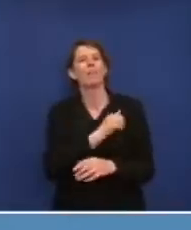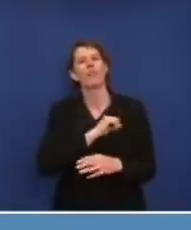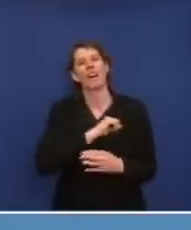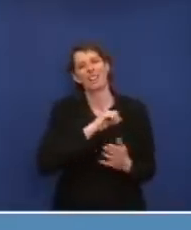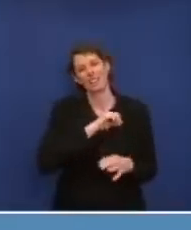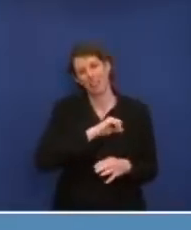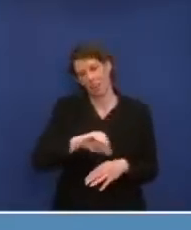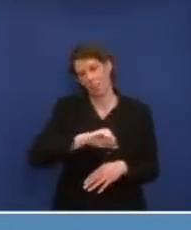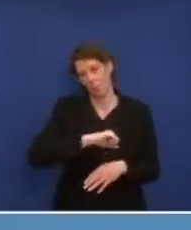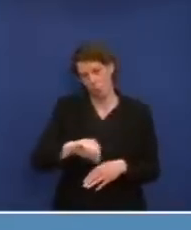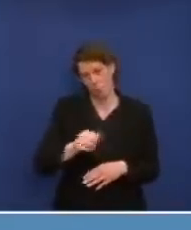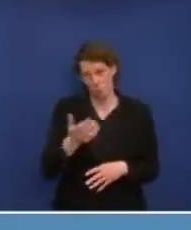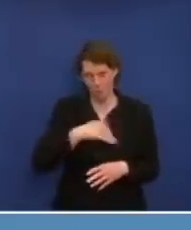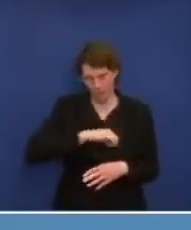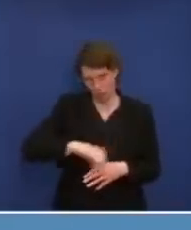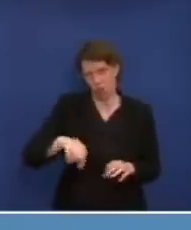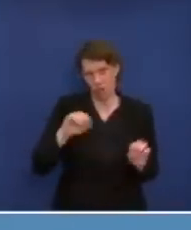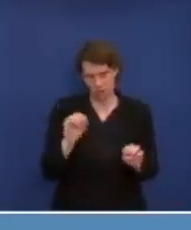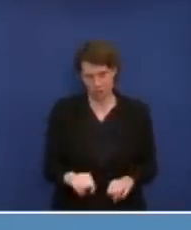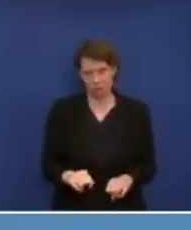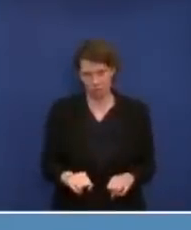insgesamt zuzulegen. Und